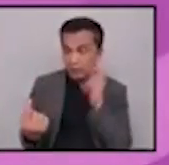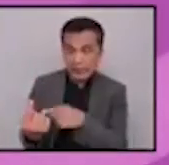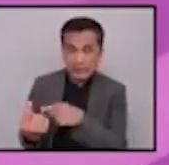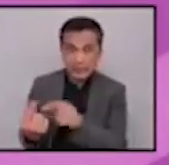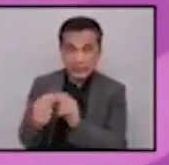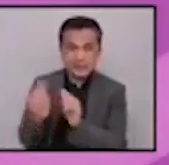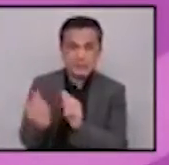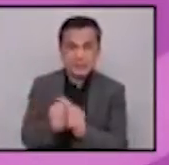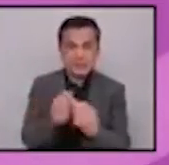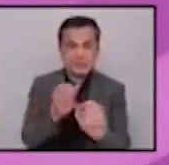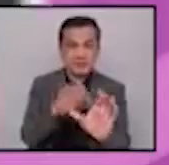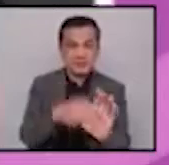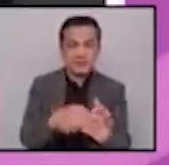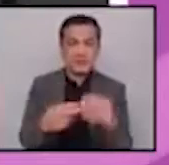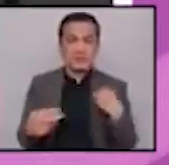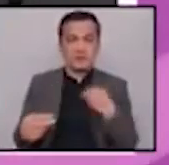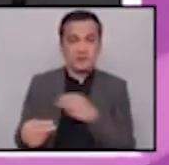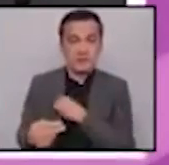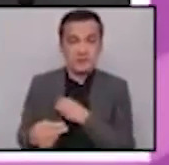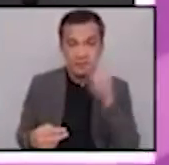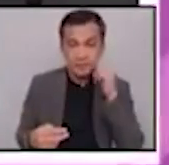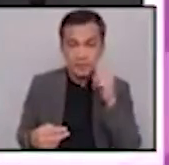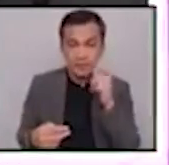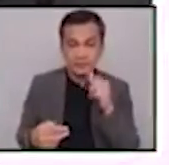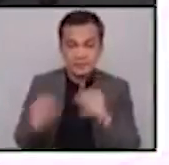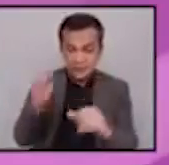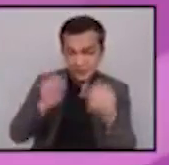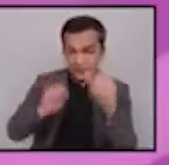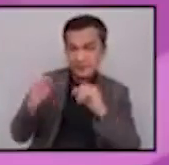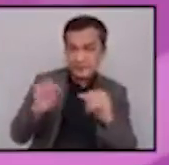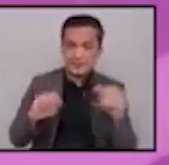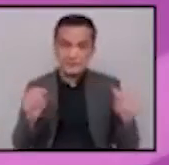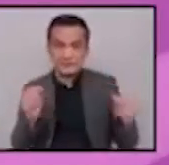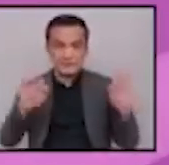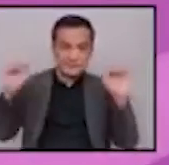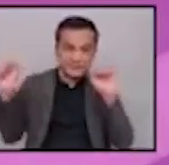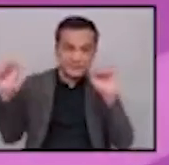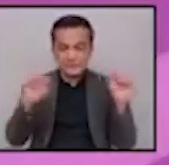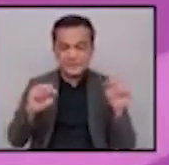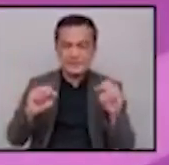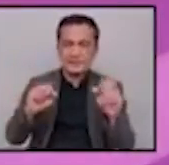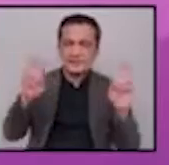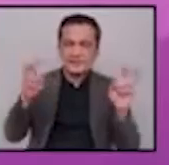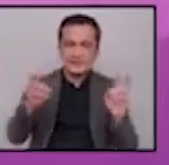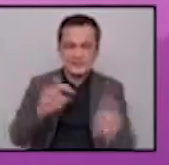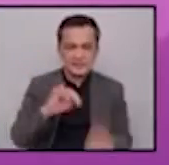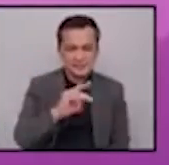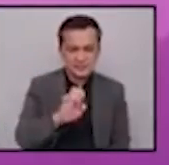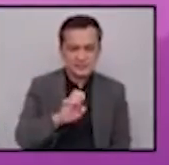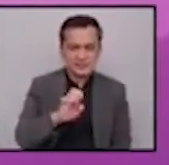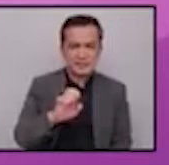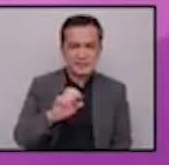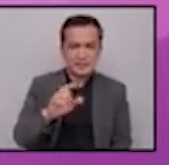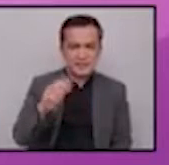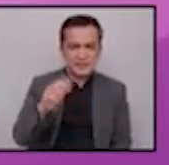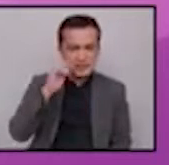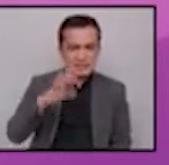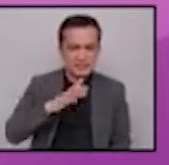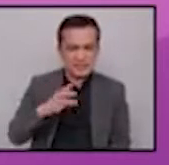mga kababaihang nagzuzumba kung saan tawag sa kanila ay Jade Lady Movers. Namin